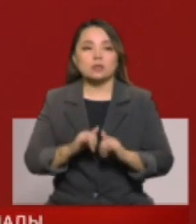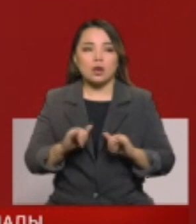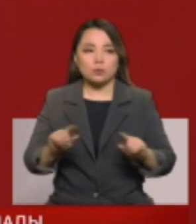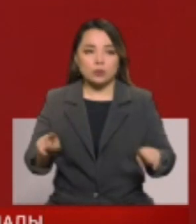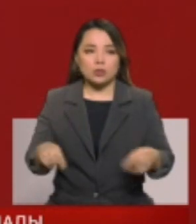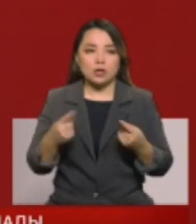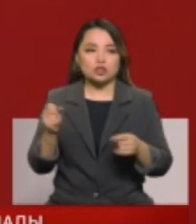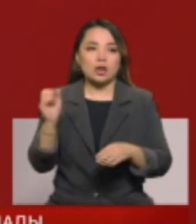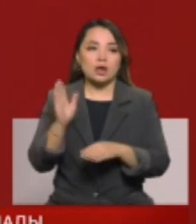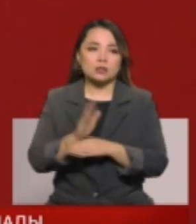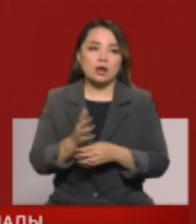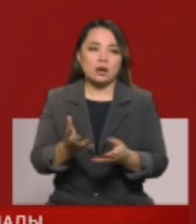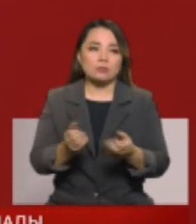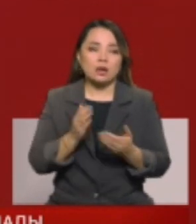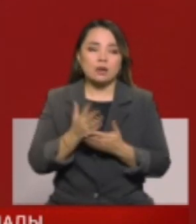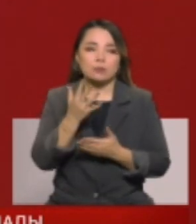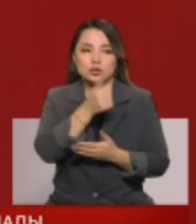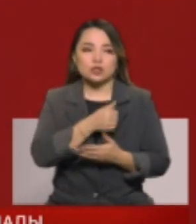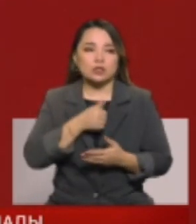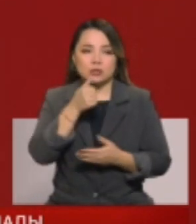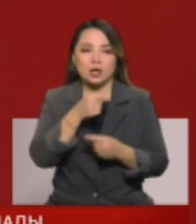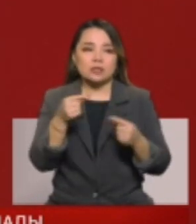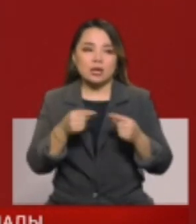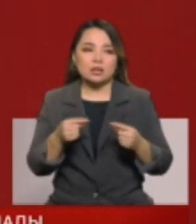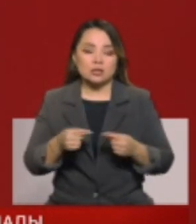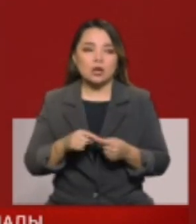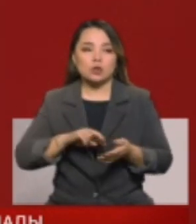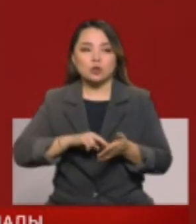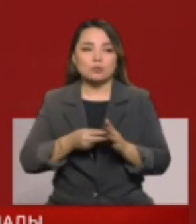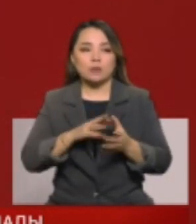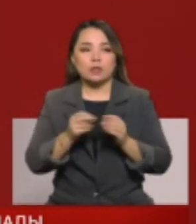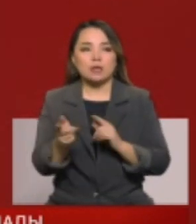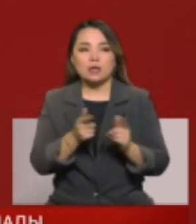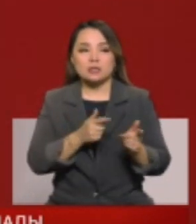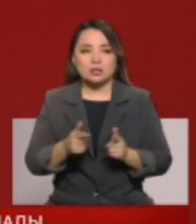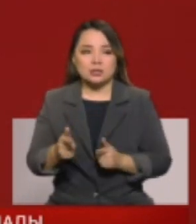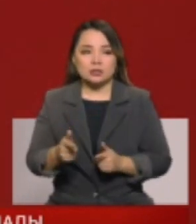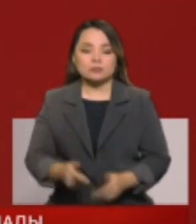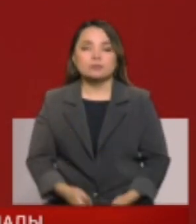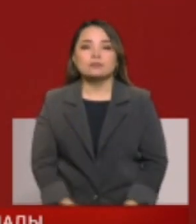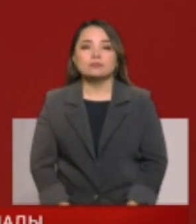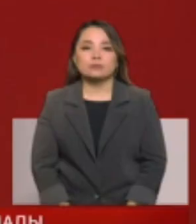туралы жарлық қабылданып, 5 жылға арналған нақты жоспарда әзірленді.